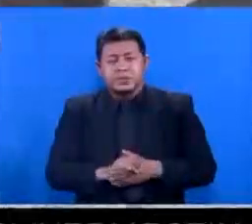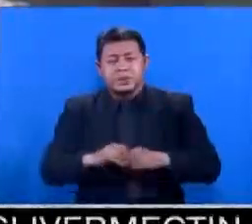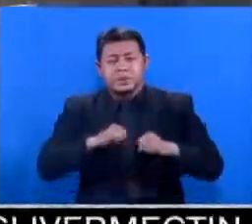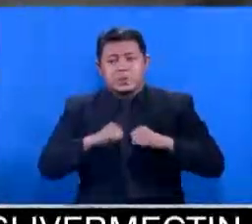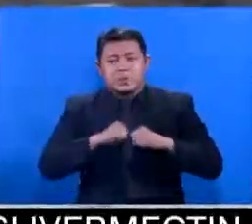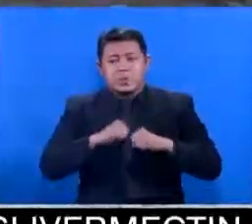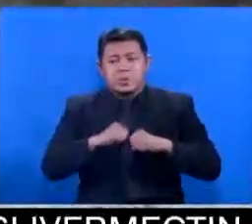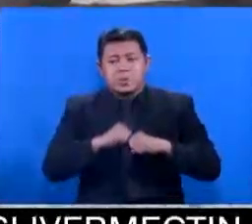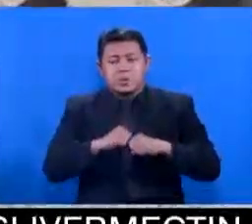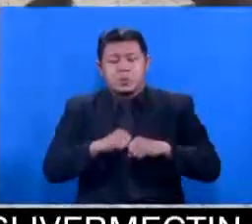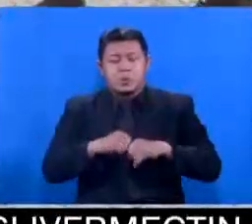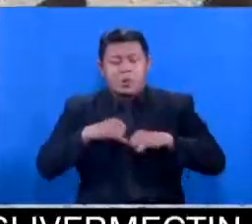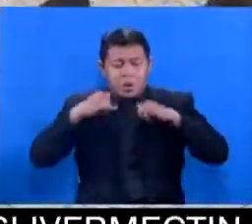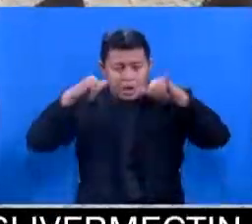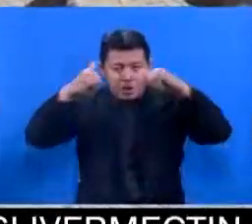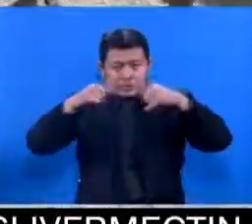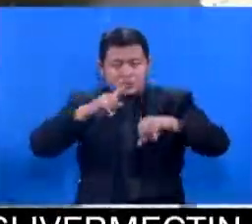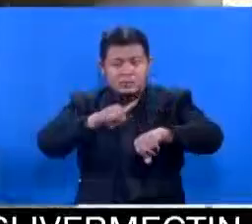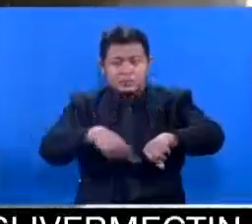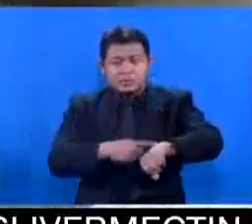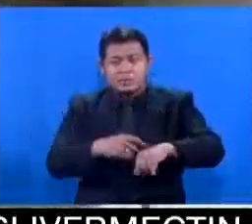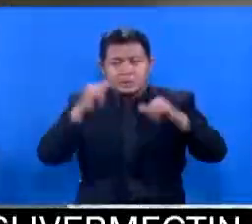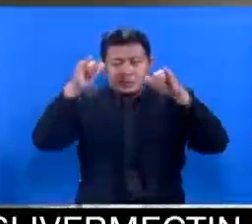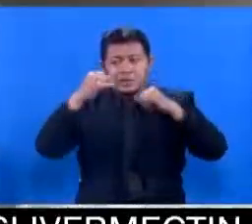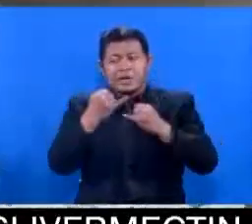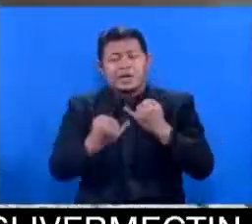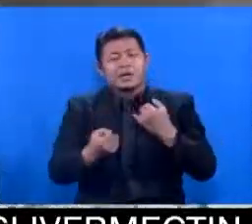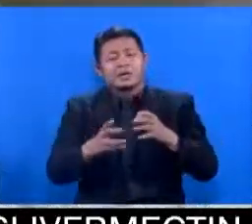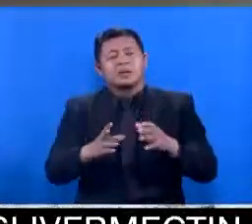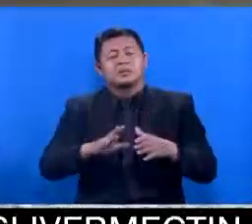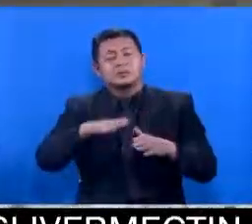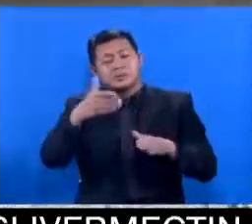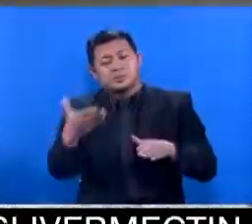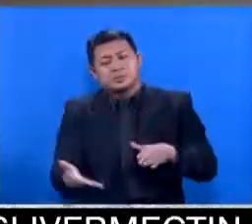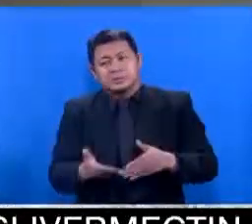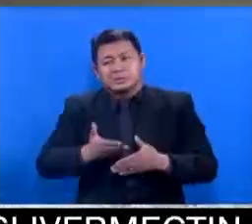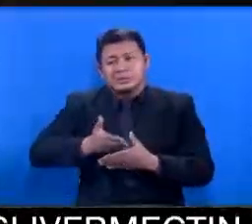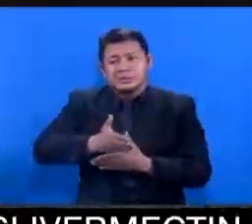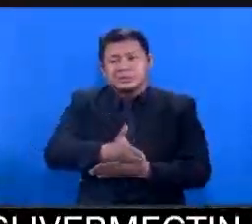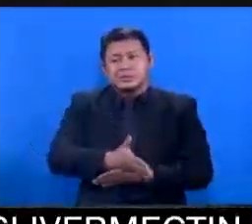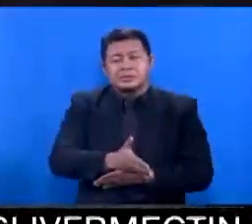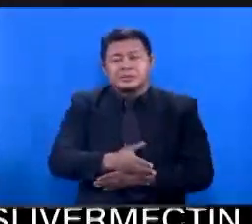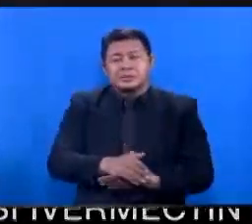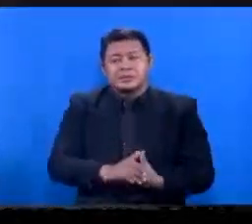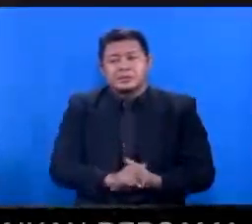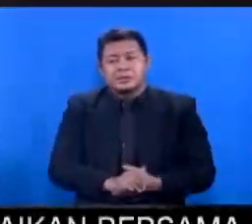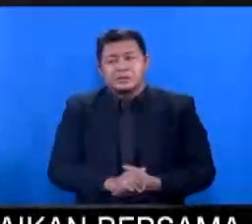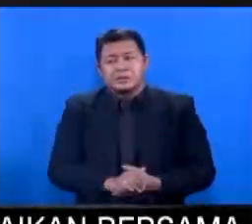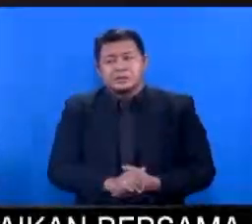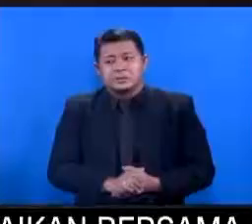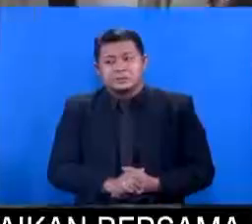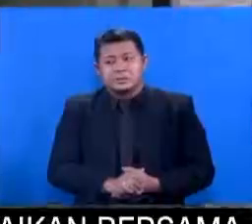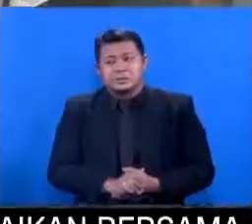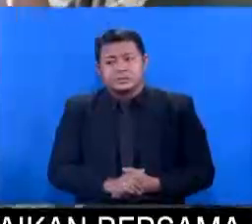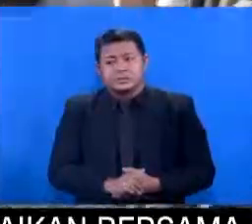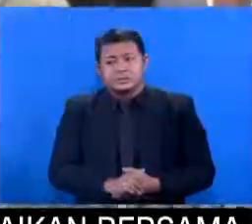memberikan perlawanan. Setelah hampir satu jam, sapi akhirnya berhasil ditumbangkan dan disembelih, diiringi lantunan salawat dari ratusan